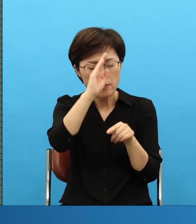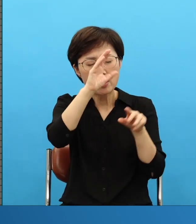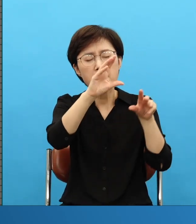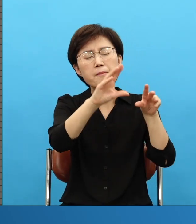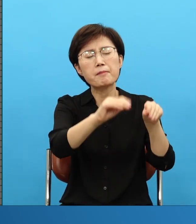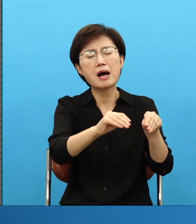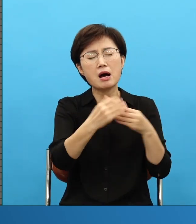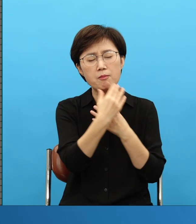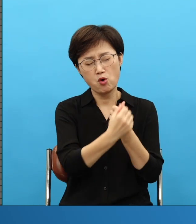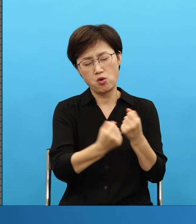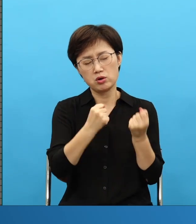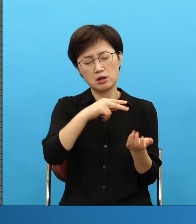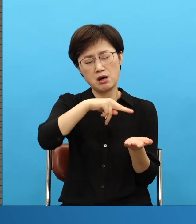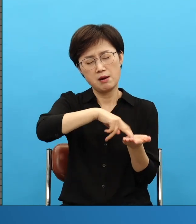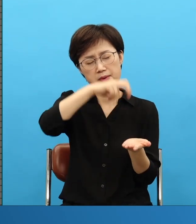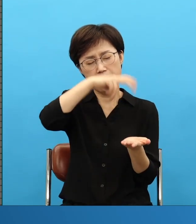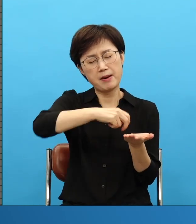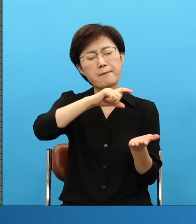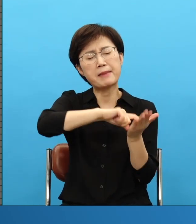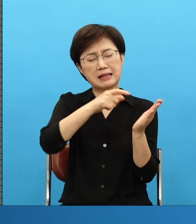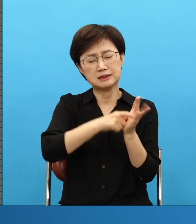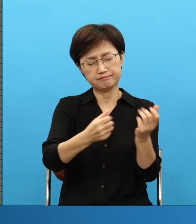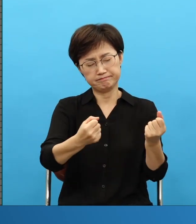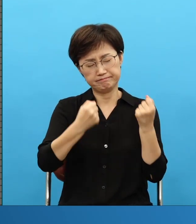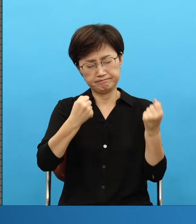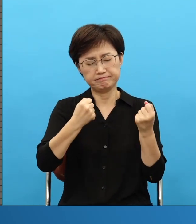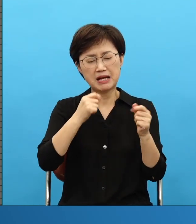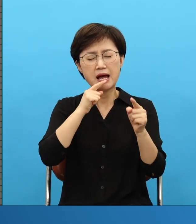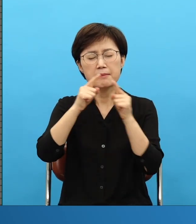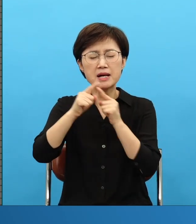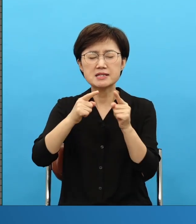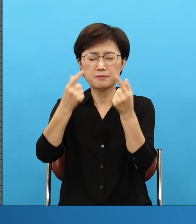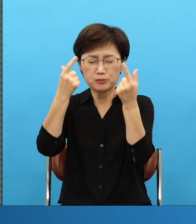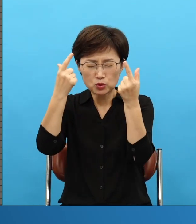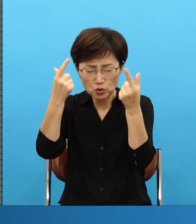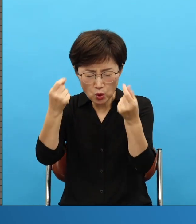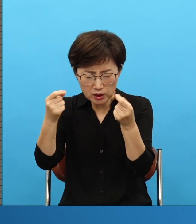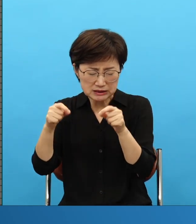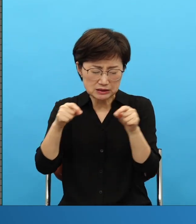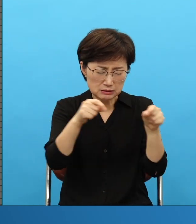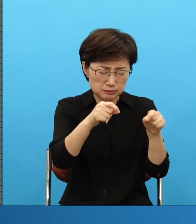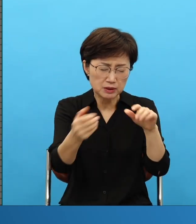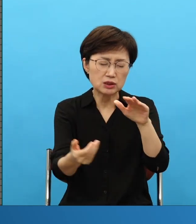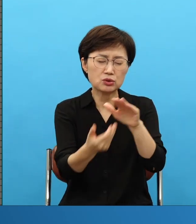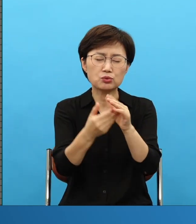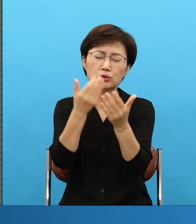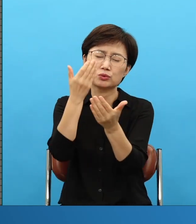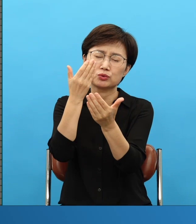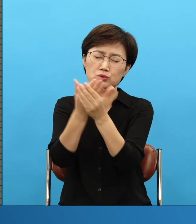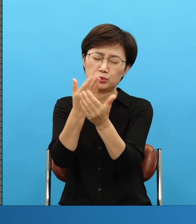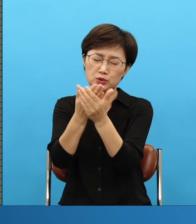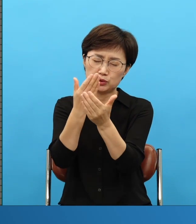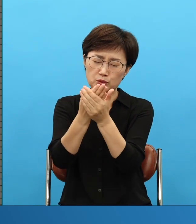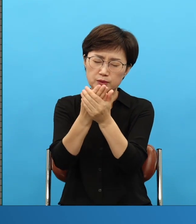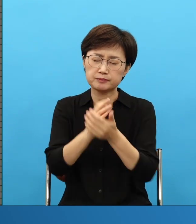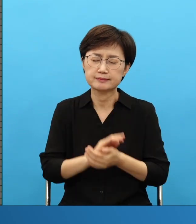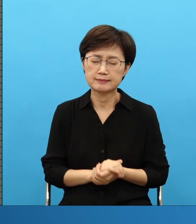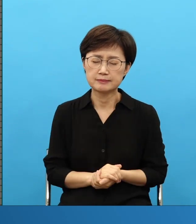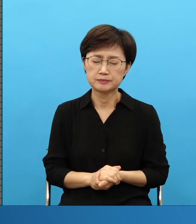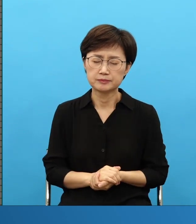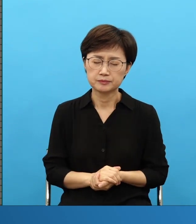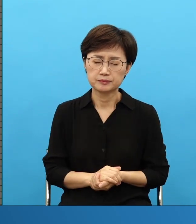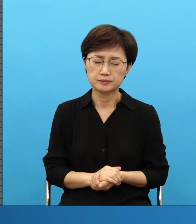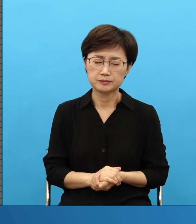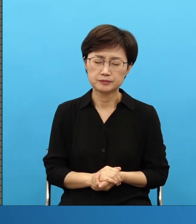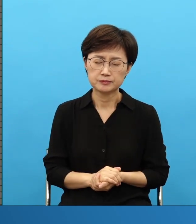송아지같이 뛰리라 하신 말씀이 그대로 역사하시기를 원합니다. At this time, may the works of Malachi 4:2 be fulfilled, so that the Son of Righteousness will rise with healing in its